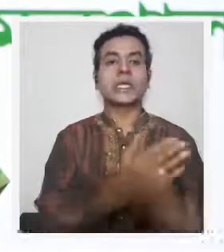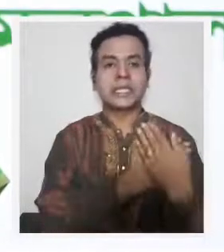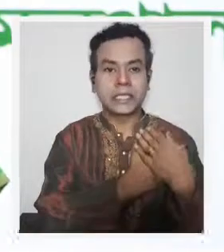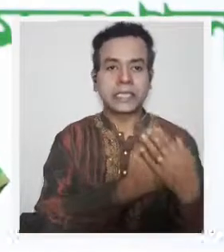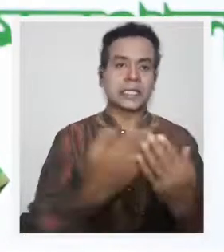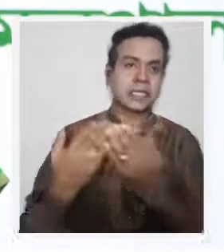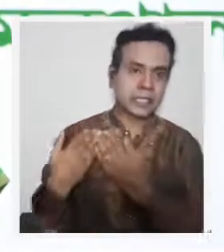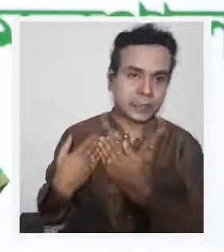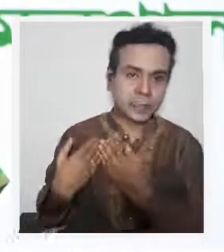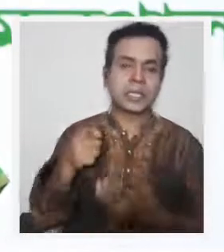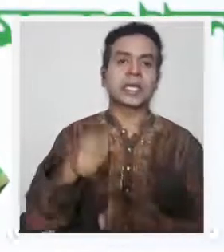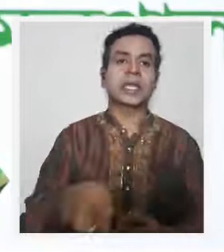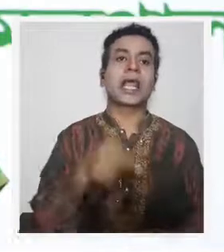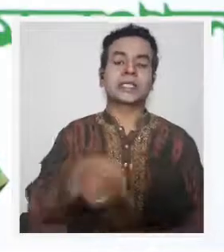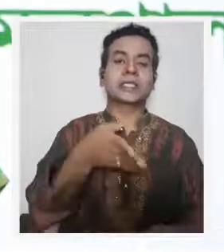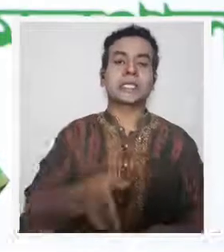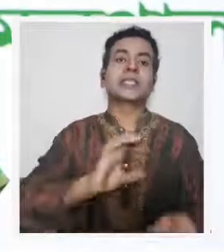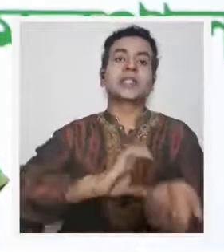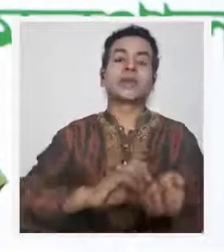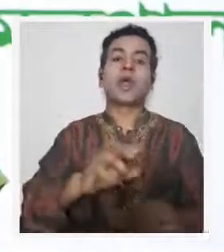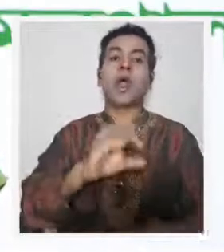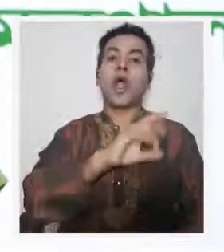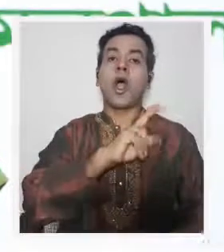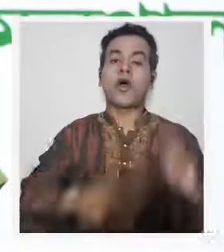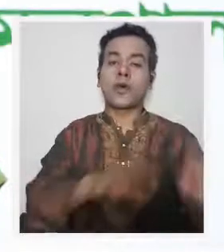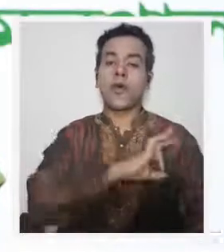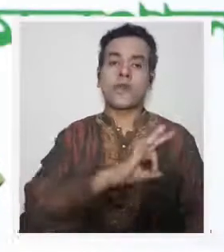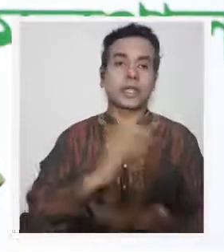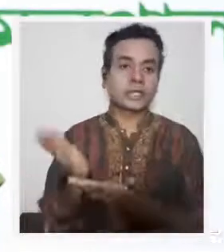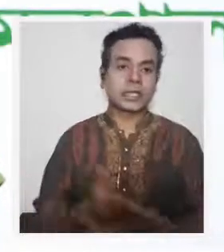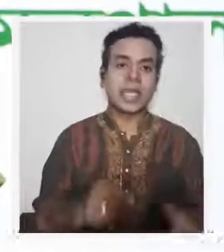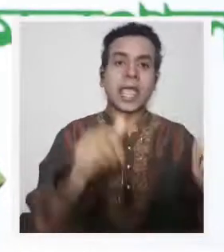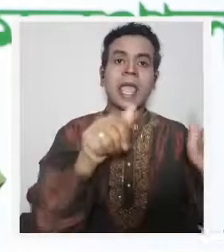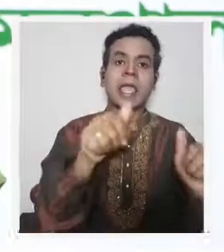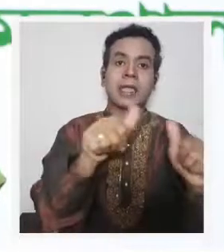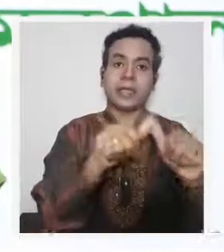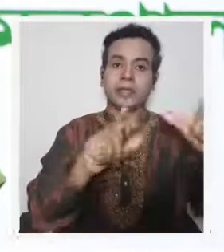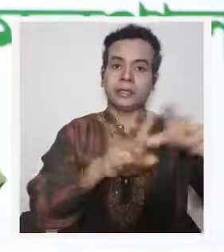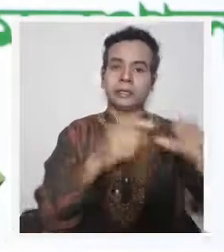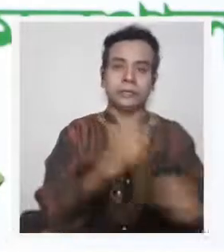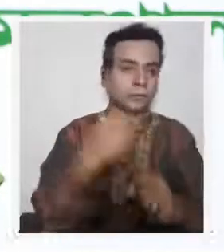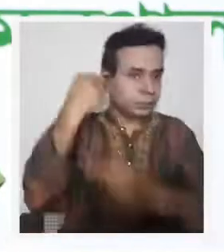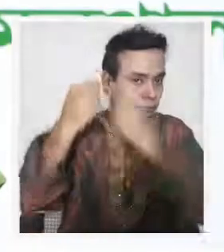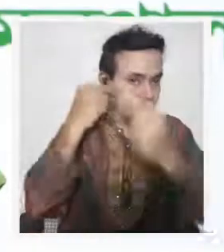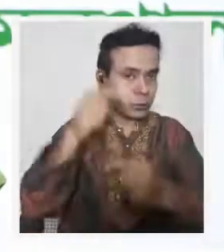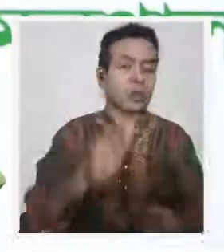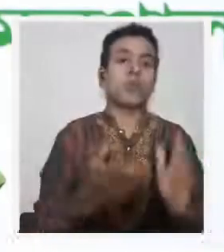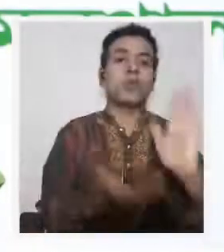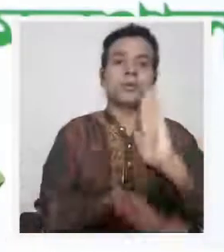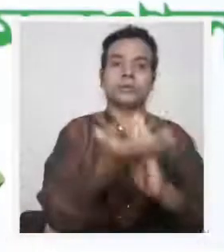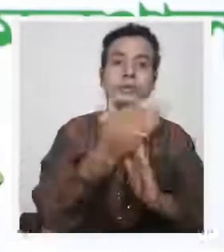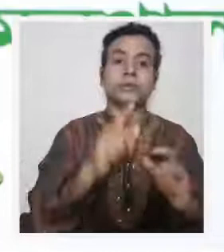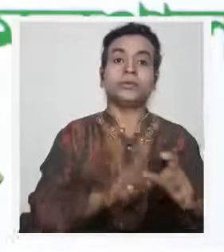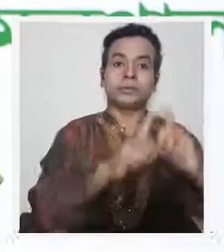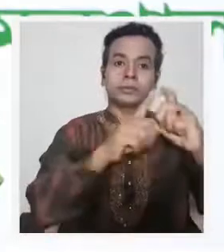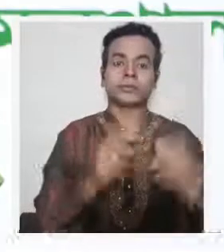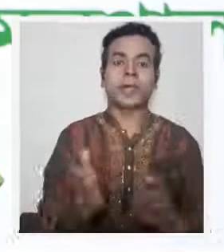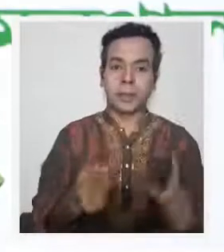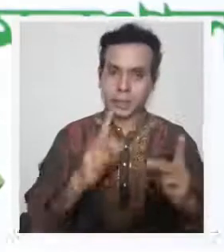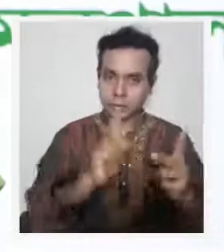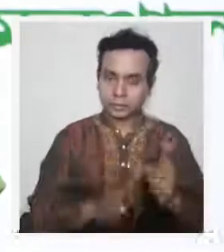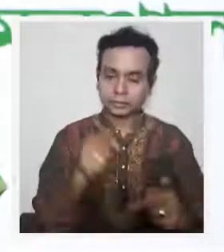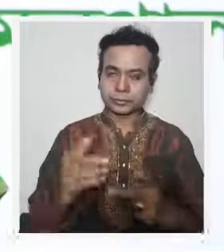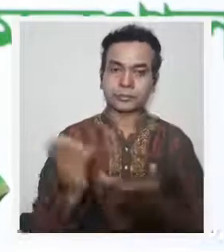করছেন এবং আজ সকলেই আপনাদেরকে ঈদ মোবারক জানানোর জন্য এই প্রেস ব্রিফিংয়ে আমার সাথে আছেন।